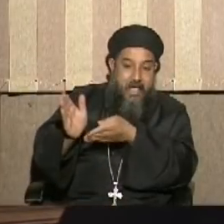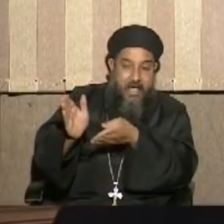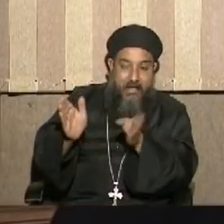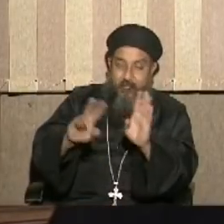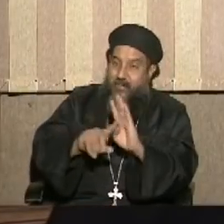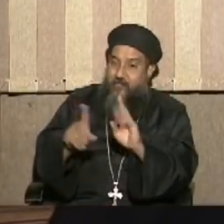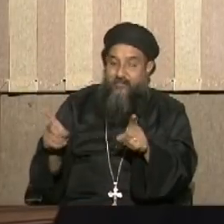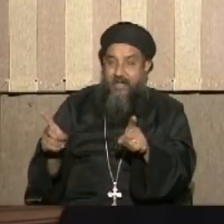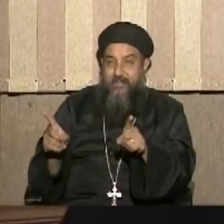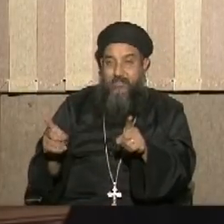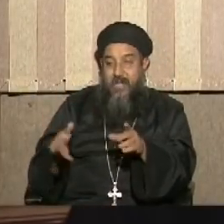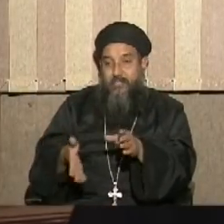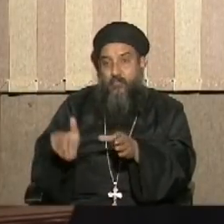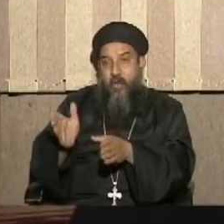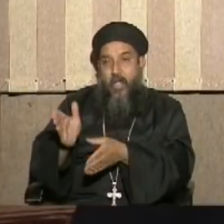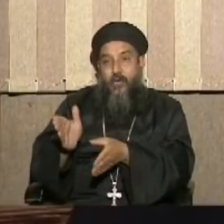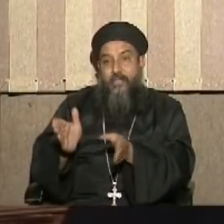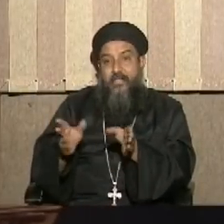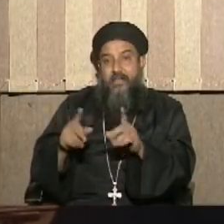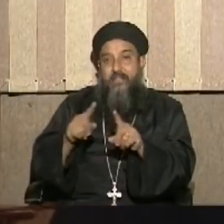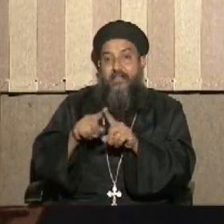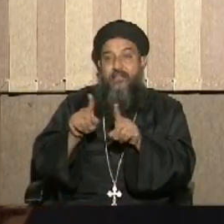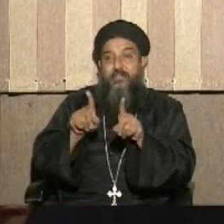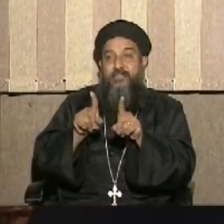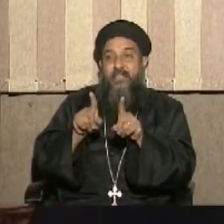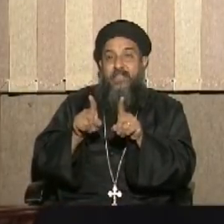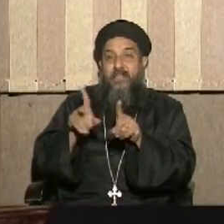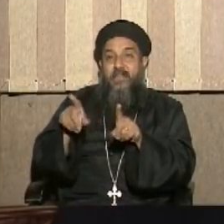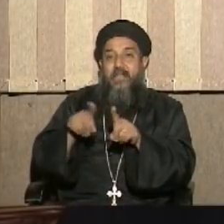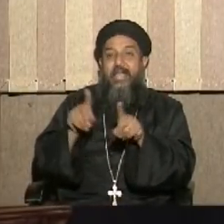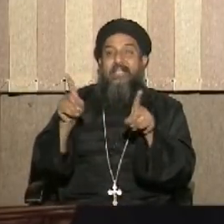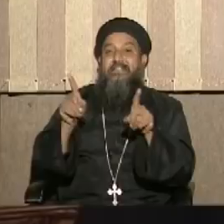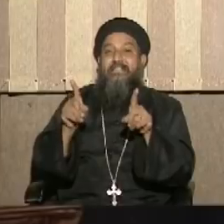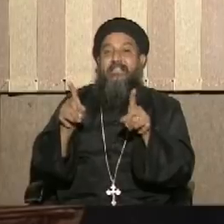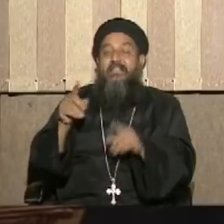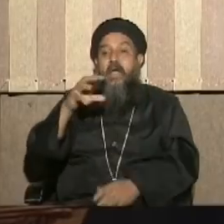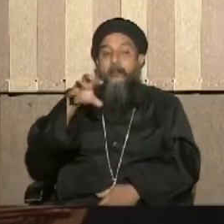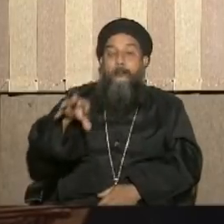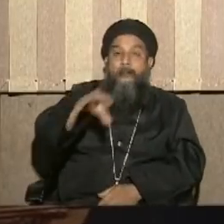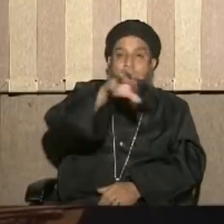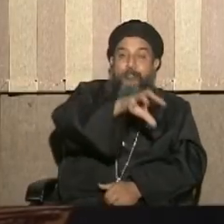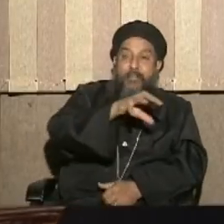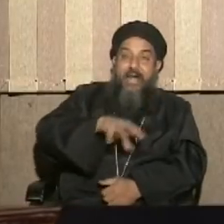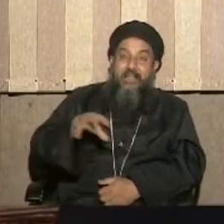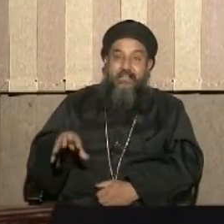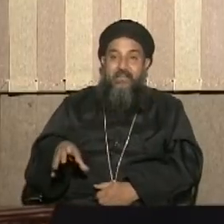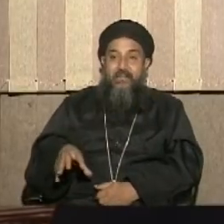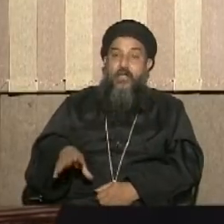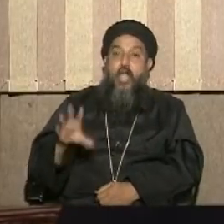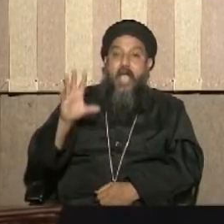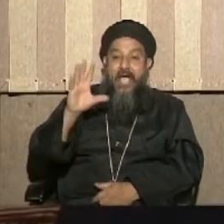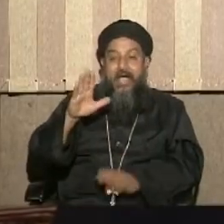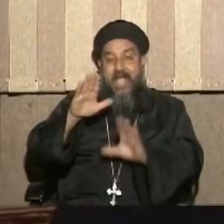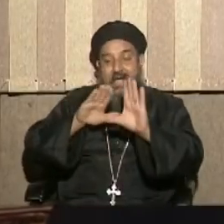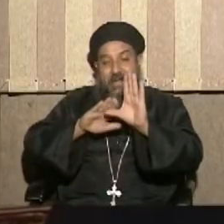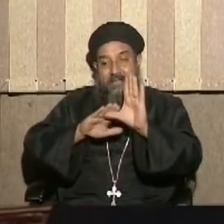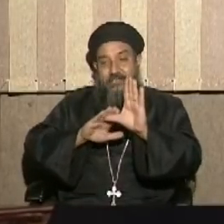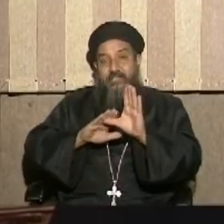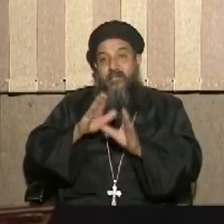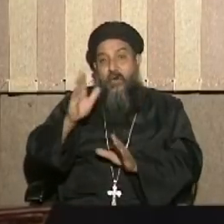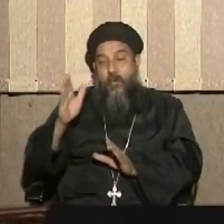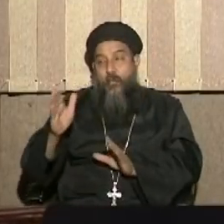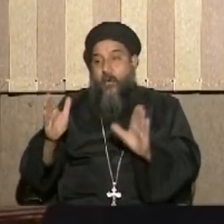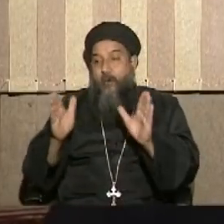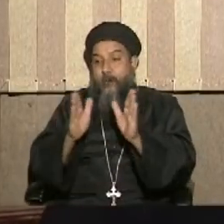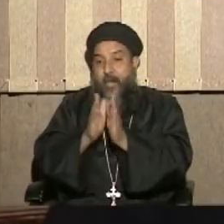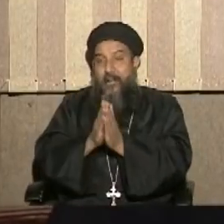على وجوده في رعاية الكنيسة، لأنه متجلس على كرسي سازيمة. وبرغم موقفته الكبيرة معانا في التصدي